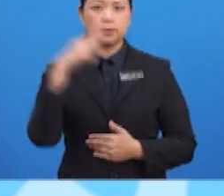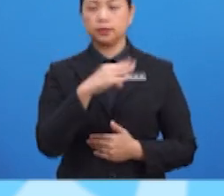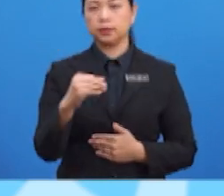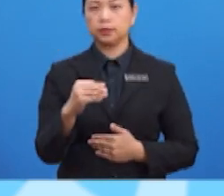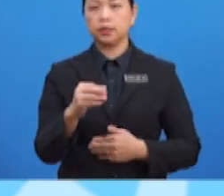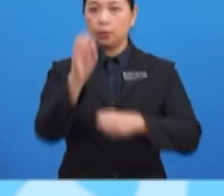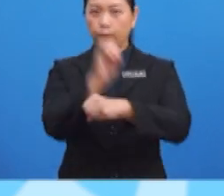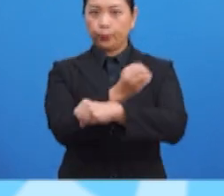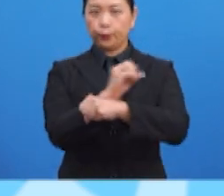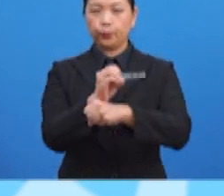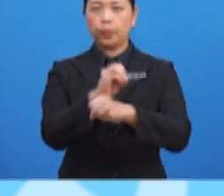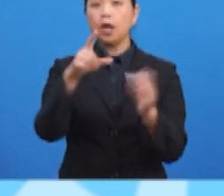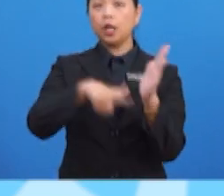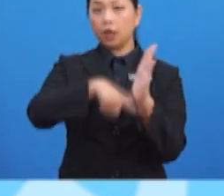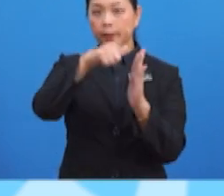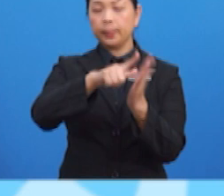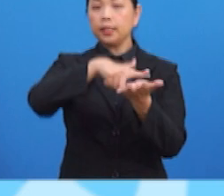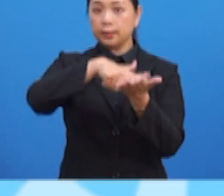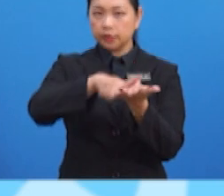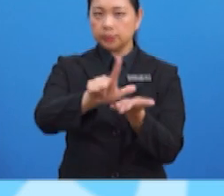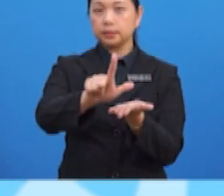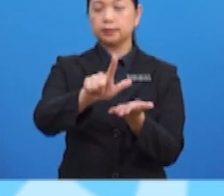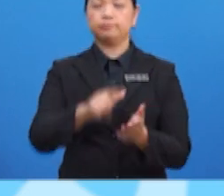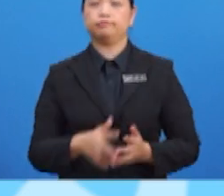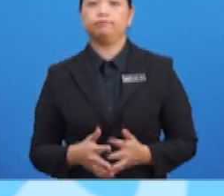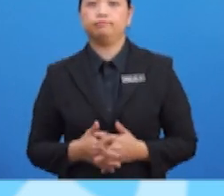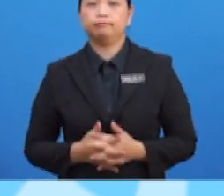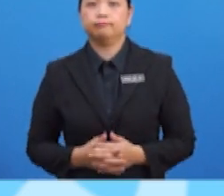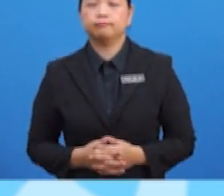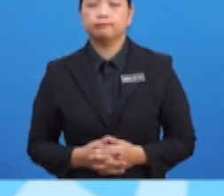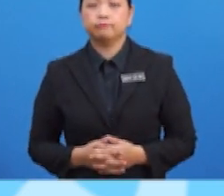dan operasi pergerakannya lebih licin.